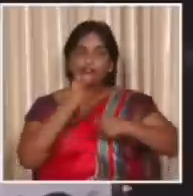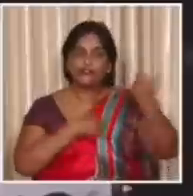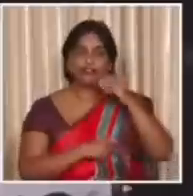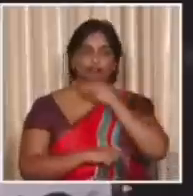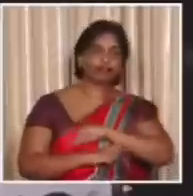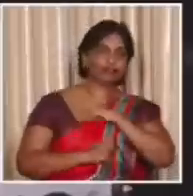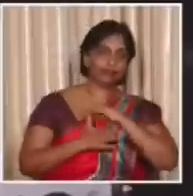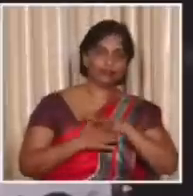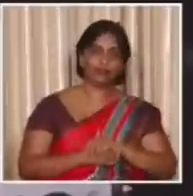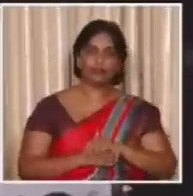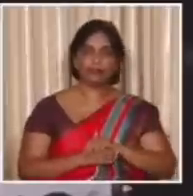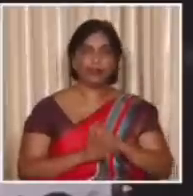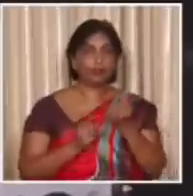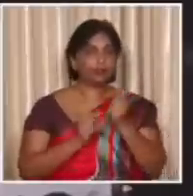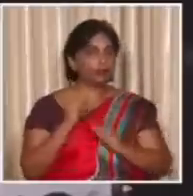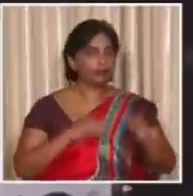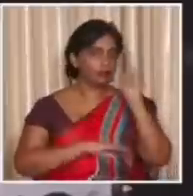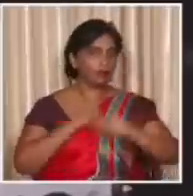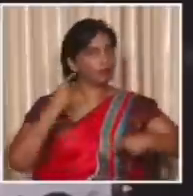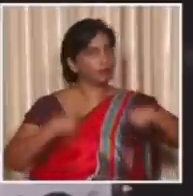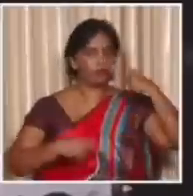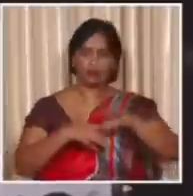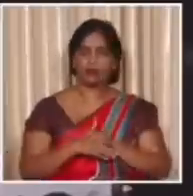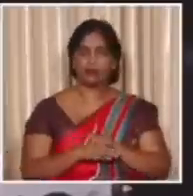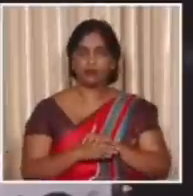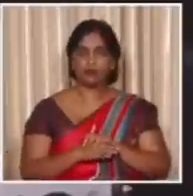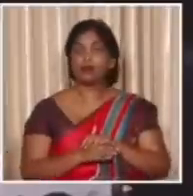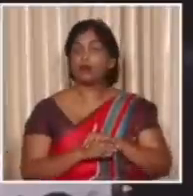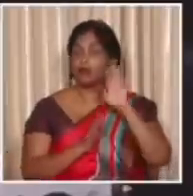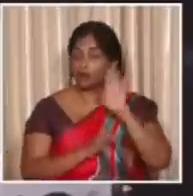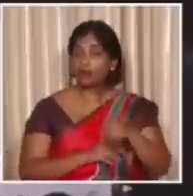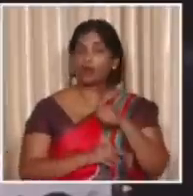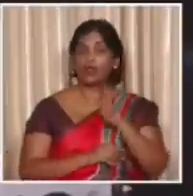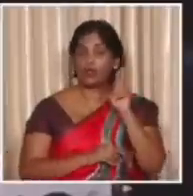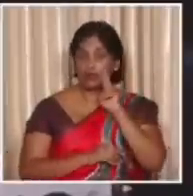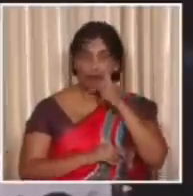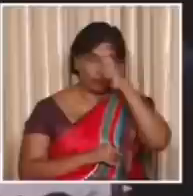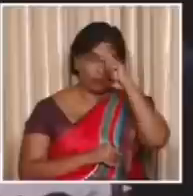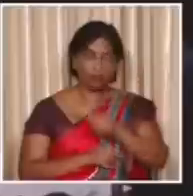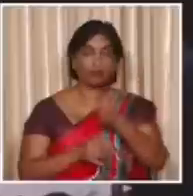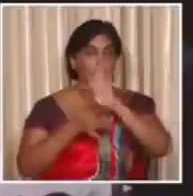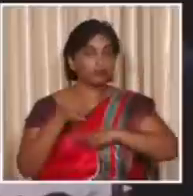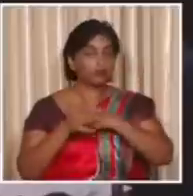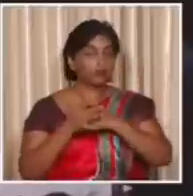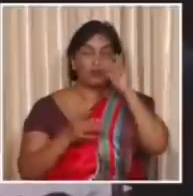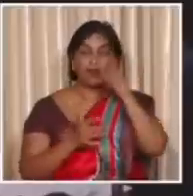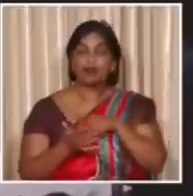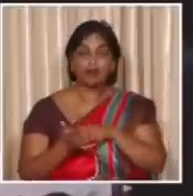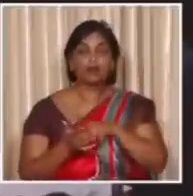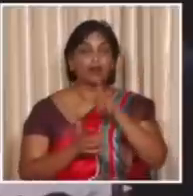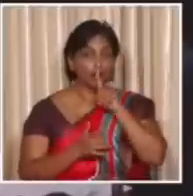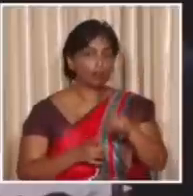වීම ආර්ථික උපාය මාර්ගය පිළිබඳව සංවාද කරමු හැබැයි මෙතන රනිල් වික්‍රමසිංහ මහතා අයවැය ලේකනේ බලන්න හොයලා එතුමා